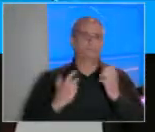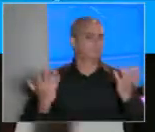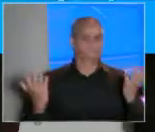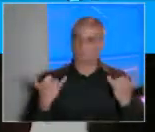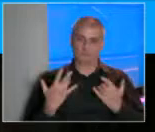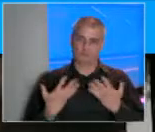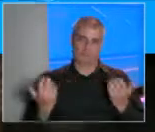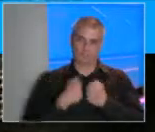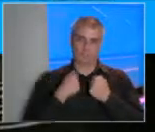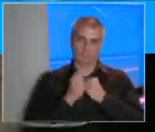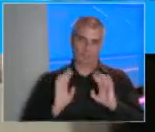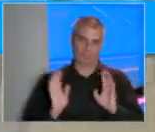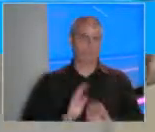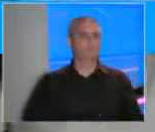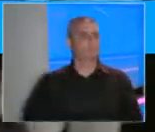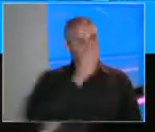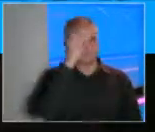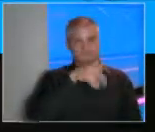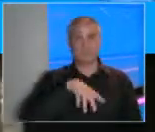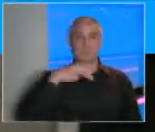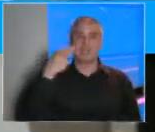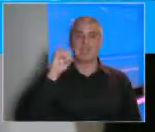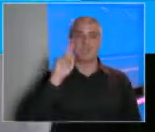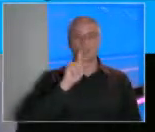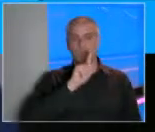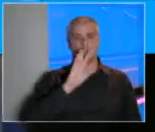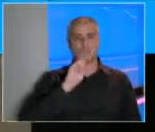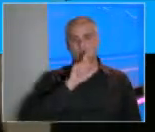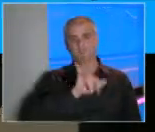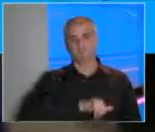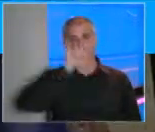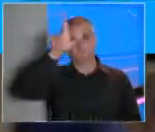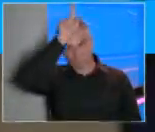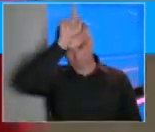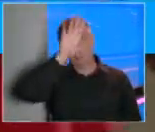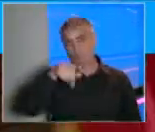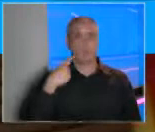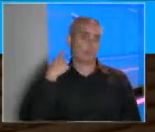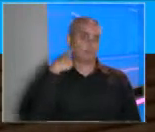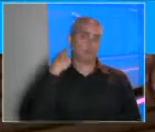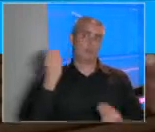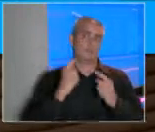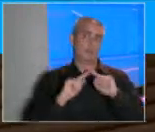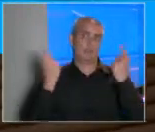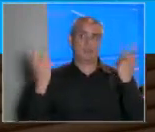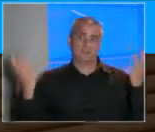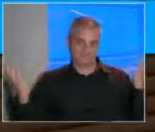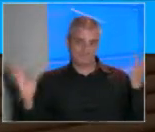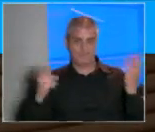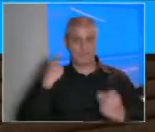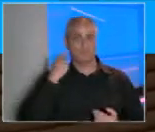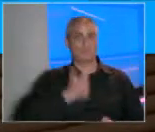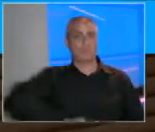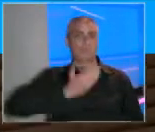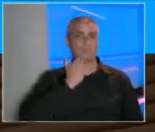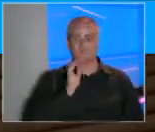את הקונפליקטים האלה היום. כן, רק נזכיר גם שהייקו מס ממריא לירדן, וגם שם הוא יכול לשמוע כמובן דברים אחרים, מה שהוא שמע